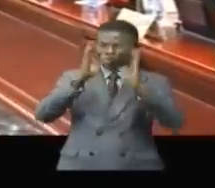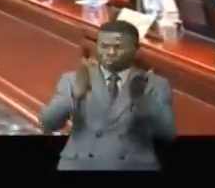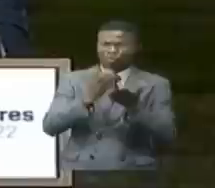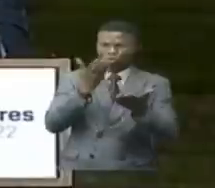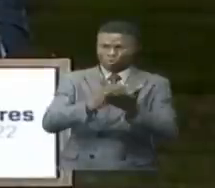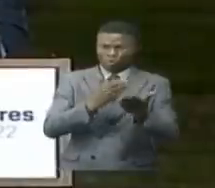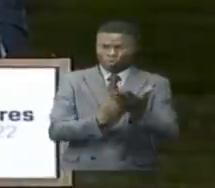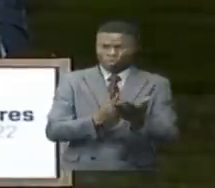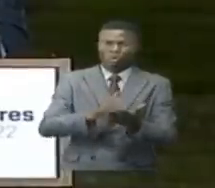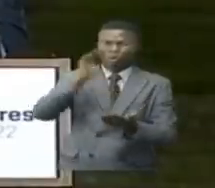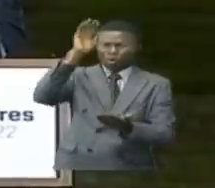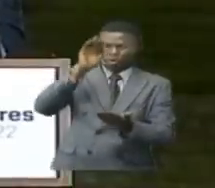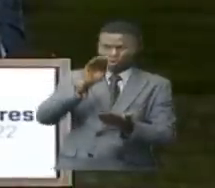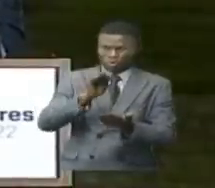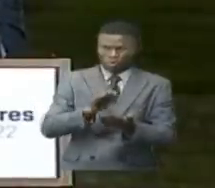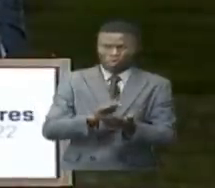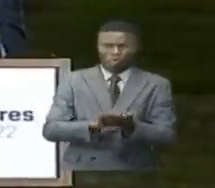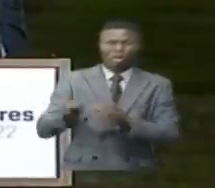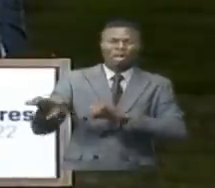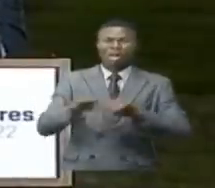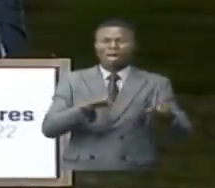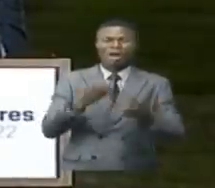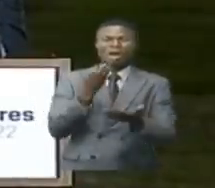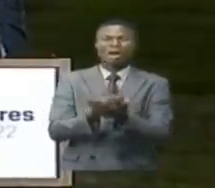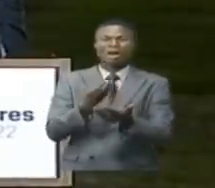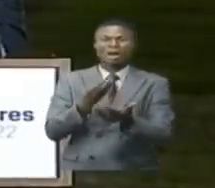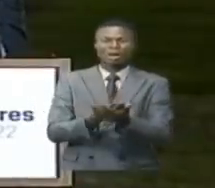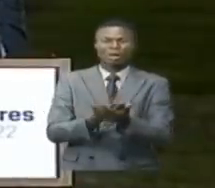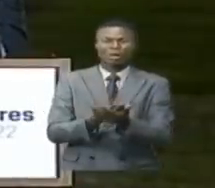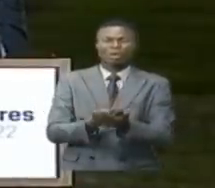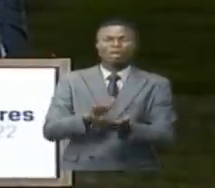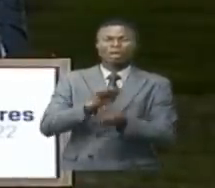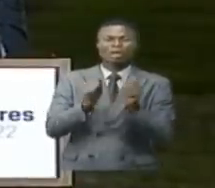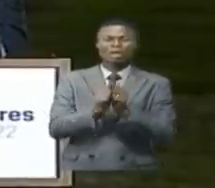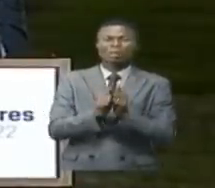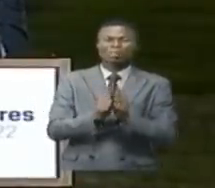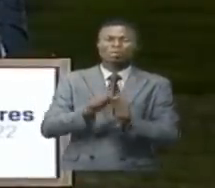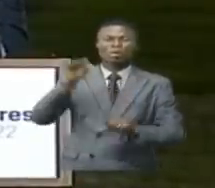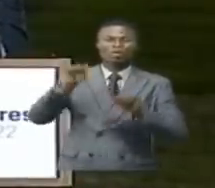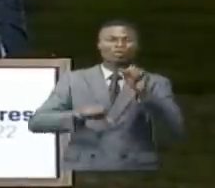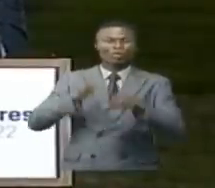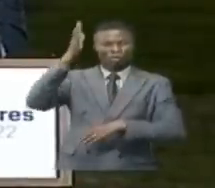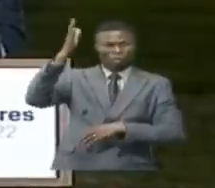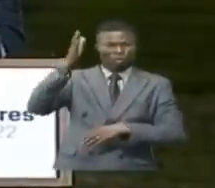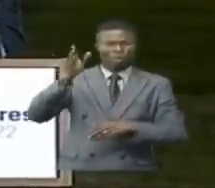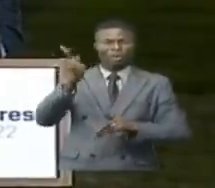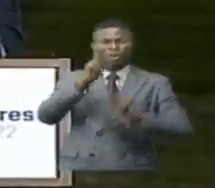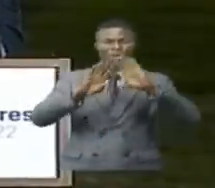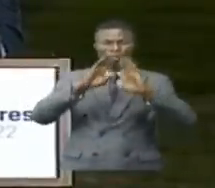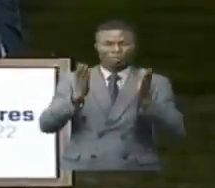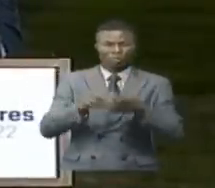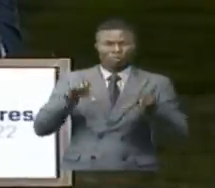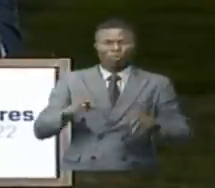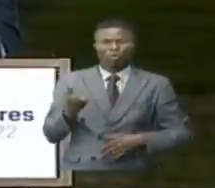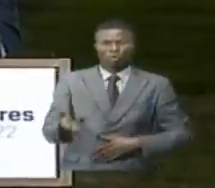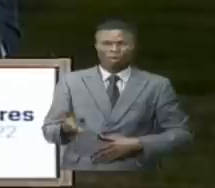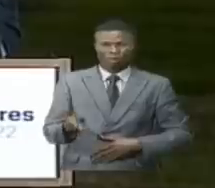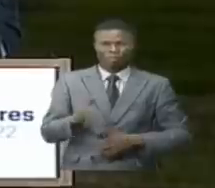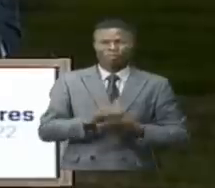les ramifications de cette activité économique aux conséquences potentiellement néfastes pour la sûreté nationale.